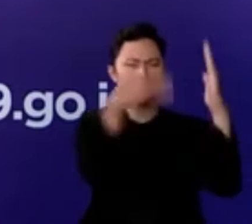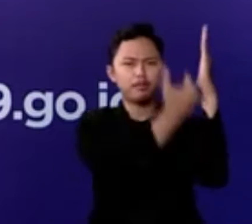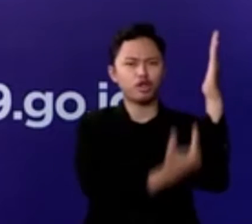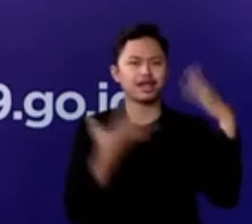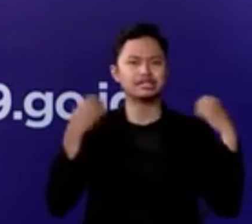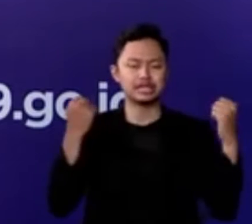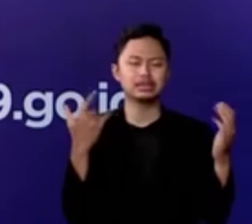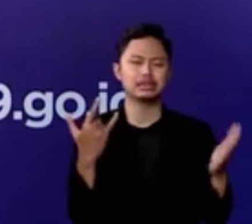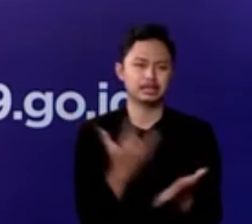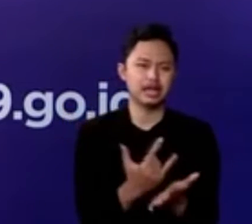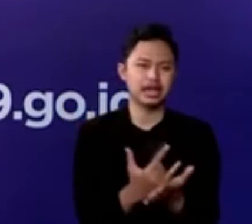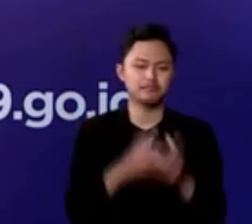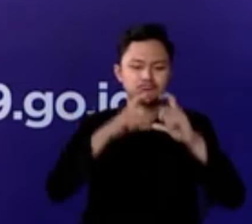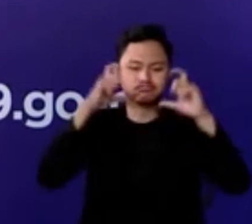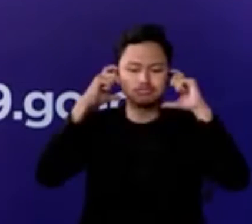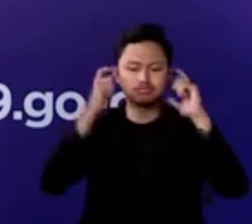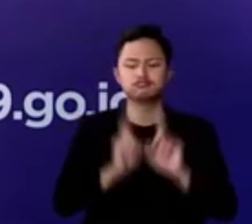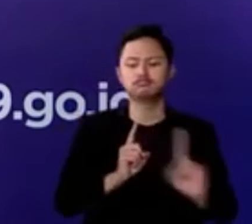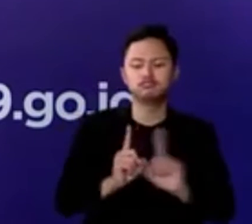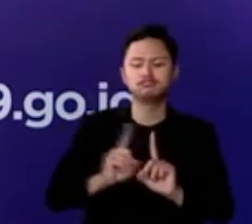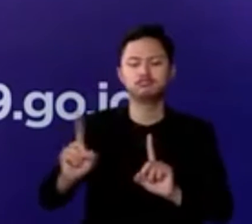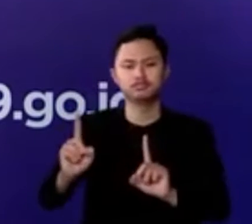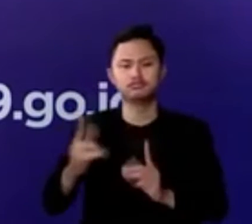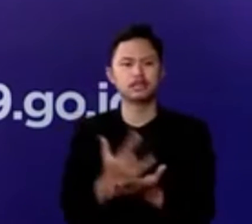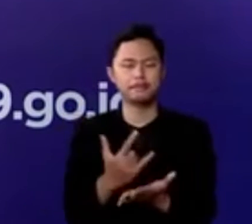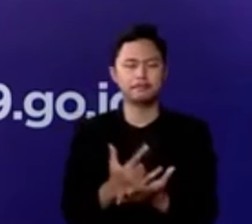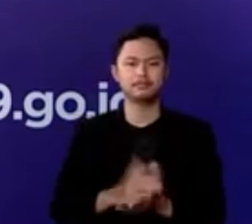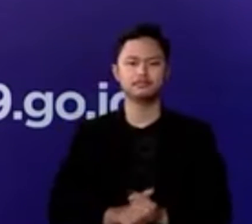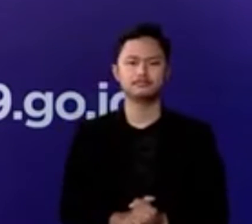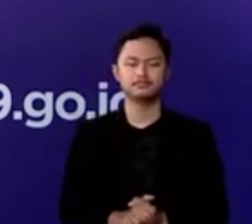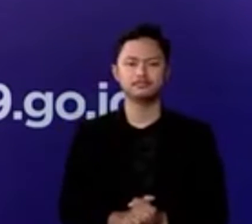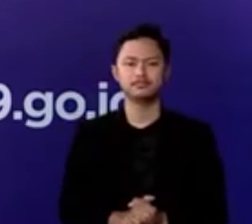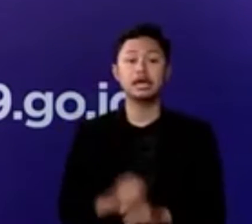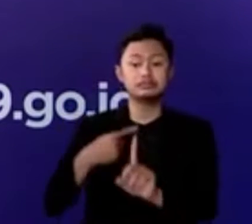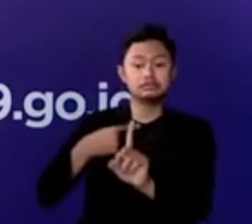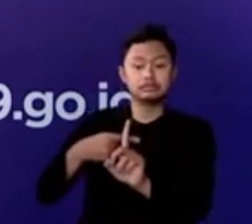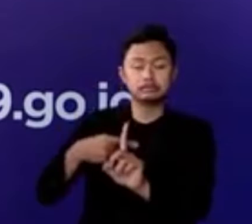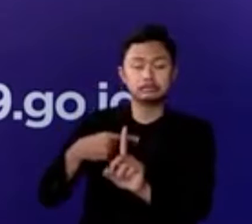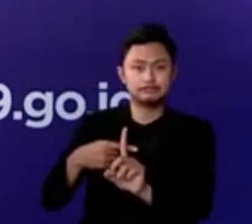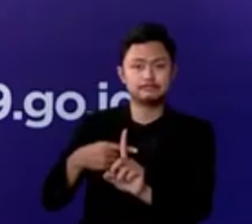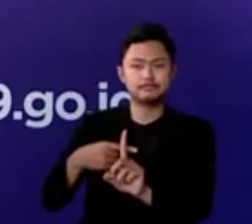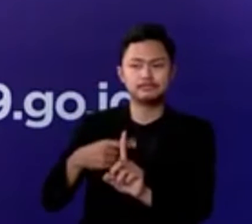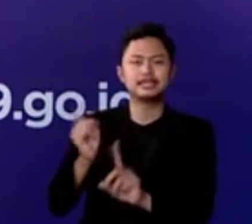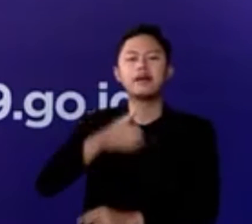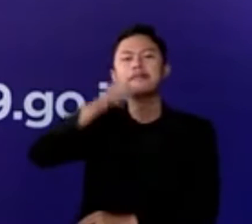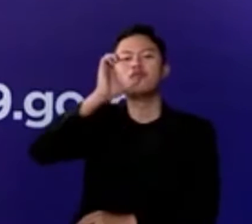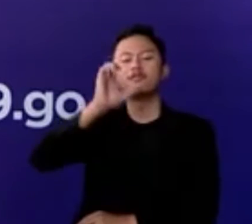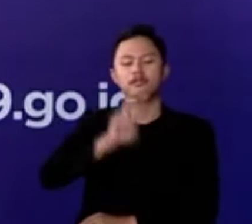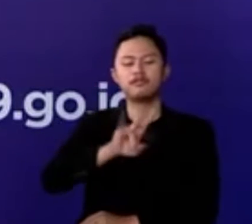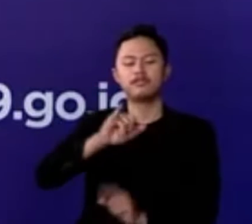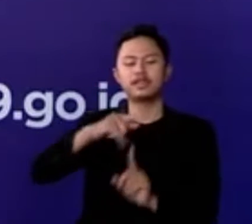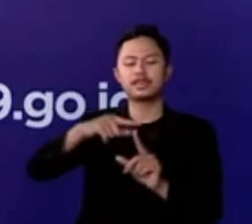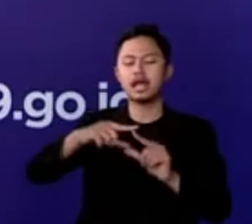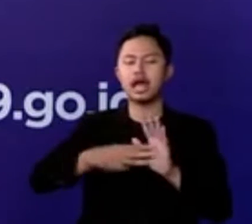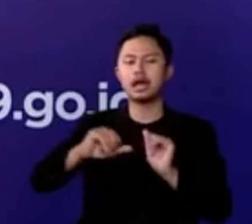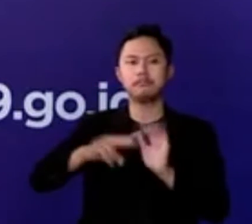kesehatan artinya menjaga jarak pakai masker gitu kan Nah dan disamping itu kita juga banyak minum vitamin lah